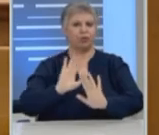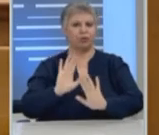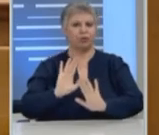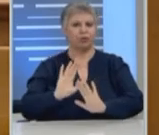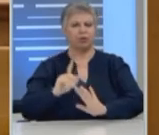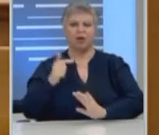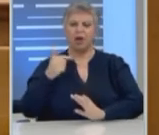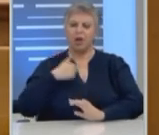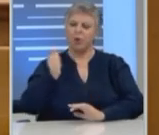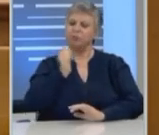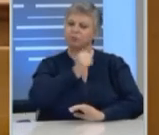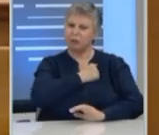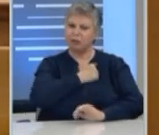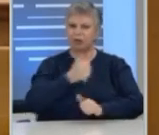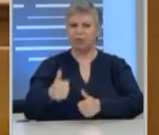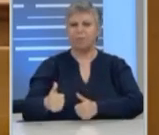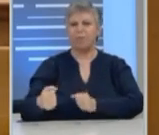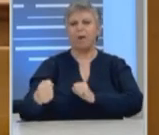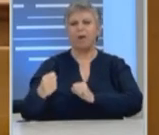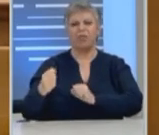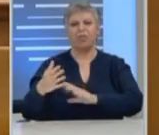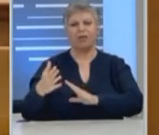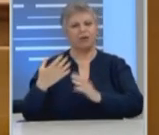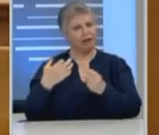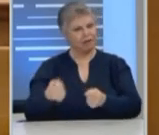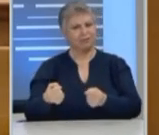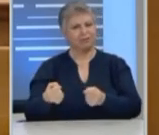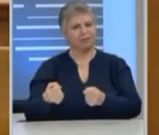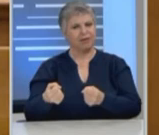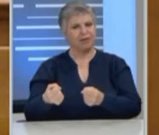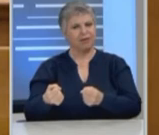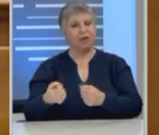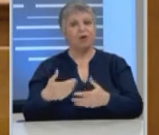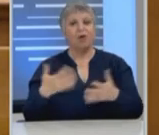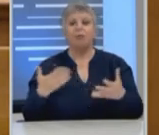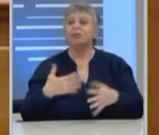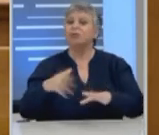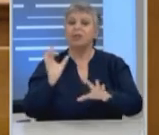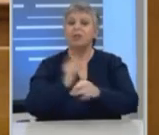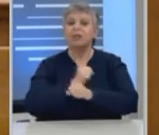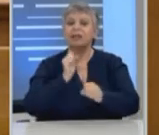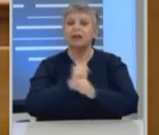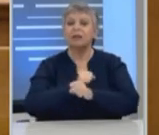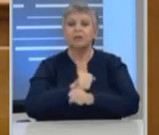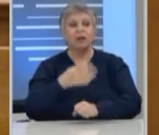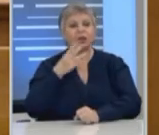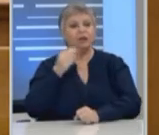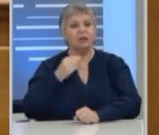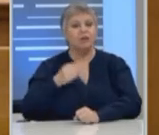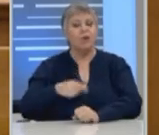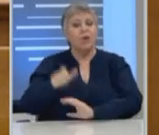πολύ ισχυρός αντίπαλος. Ξέρετε γιατί δεν τα καταφέρνετε? Δεν τα καταφέρνετε γιατί είστε